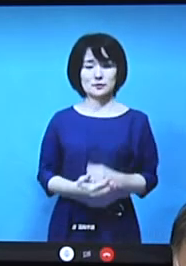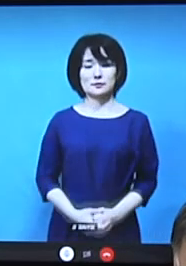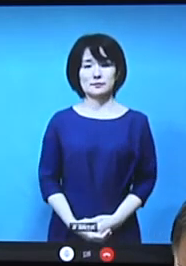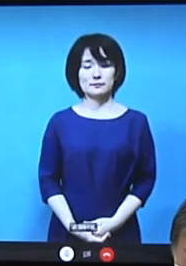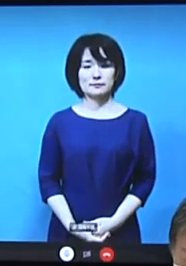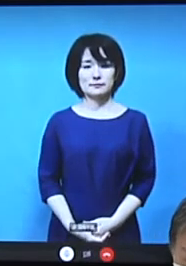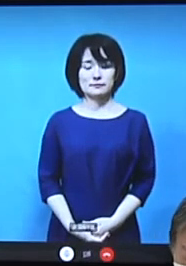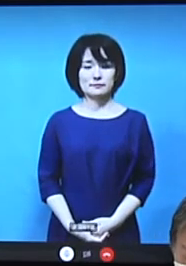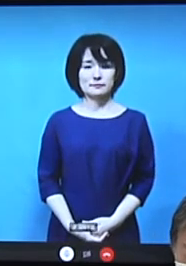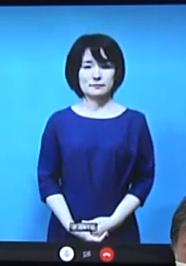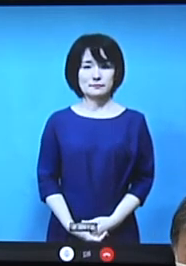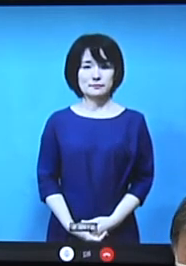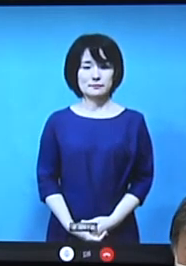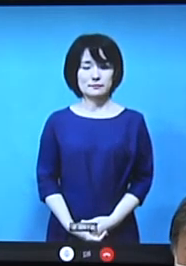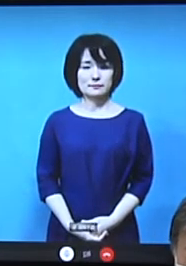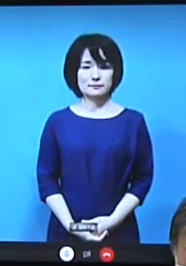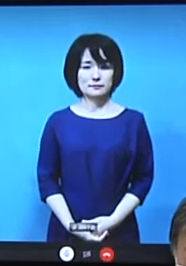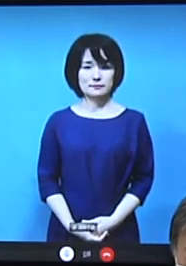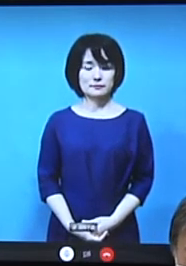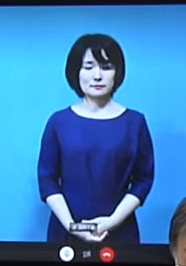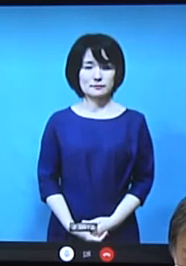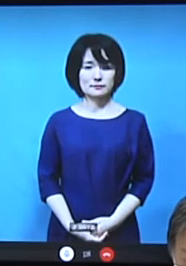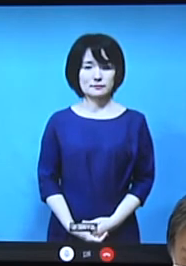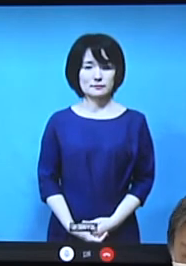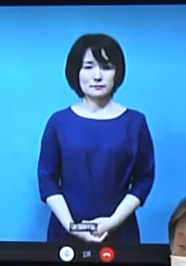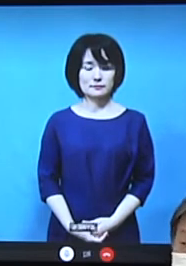ました。ありがとうございます。